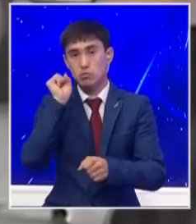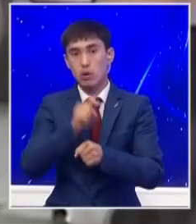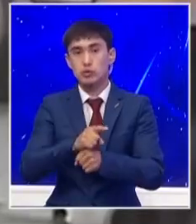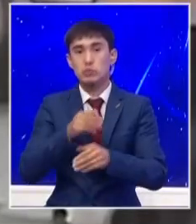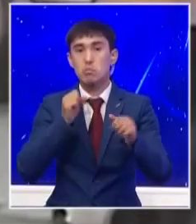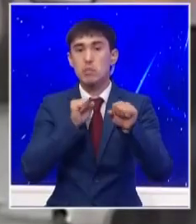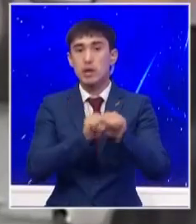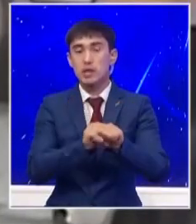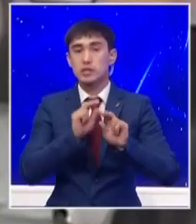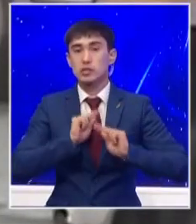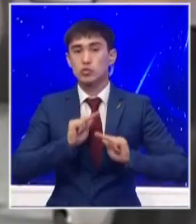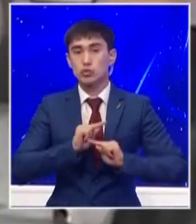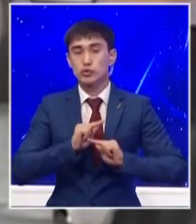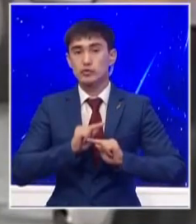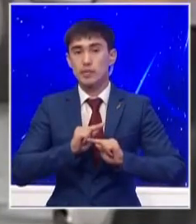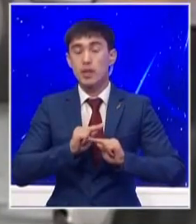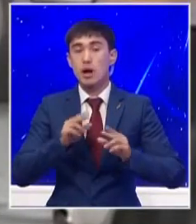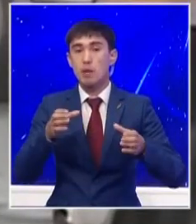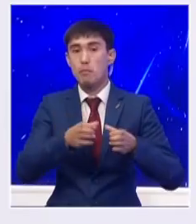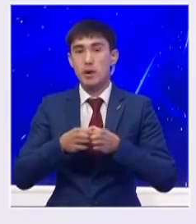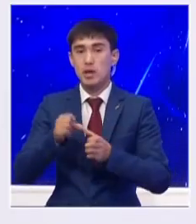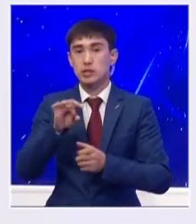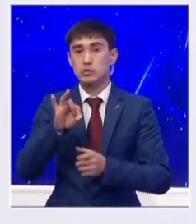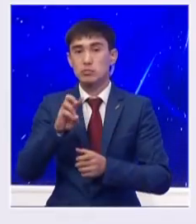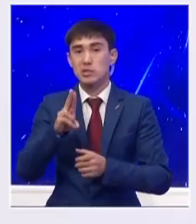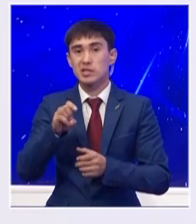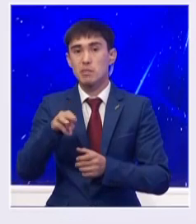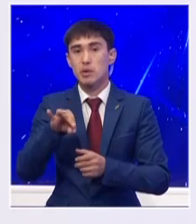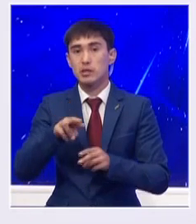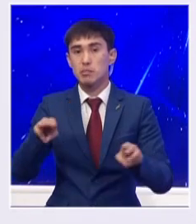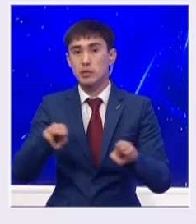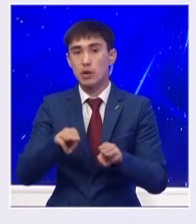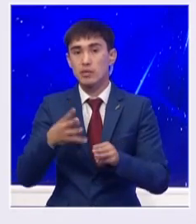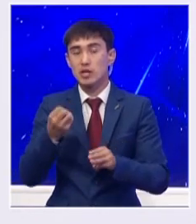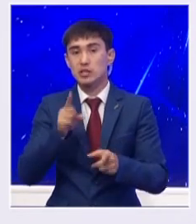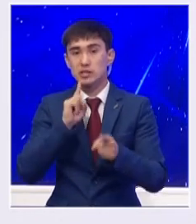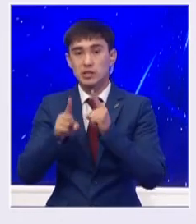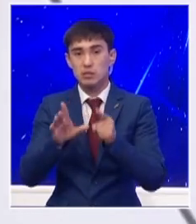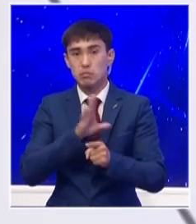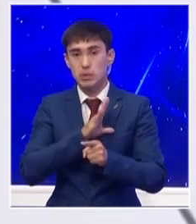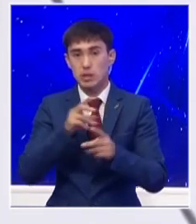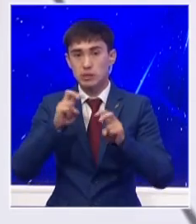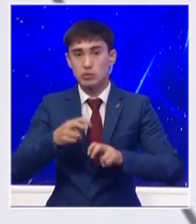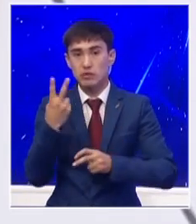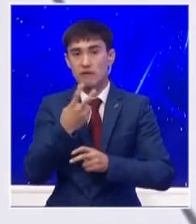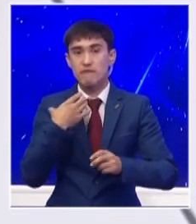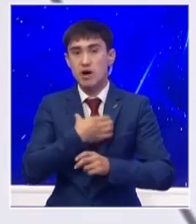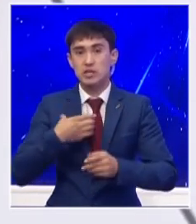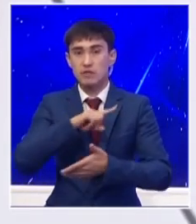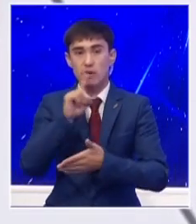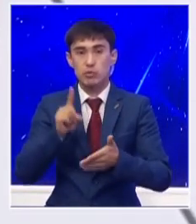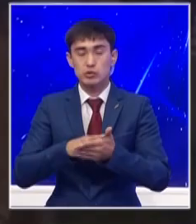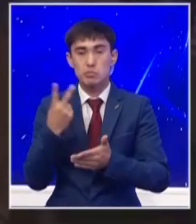поручил прекратить сотрудничество с компанией ArcelorMittal Темиртау. Также на заседании были рассмотрены два важных